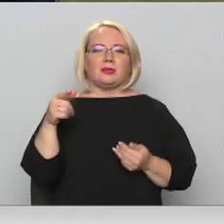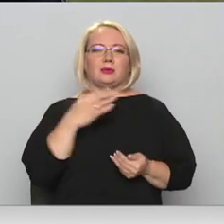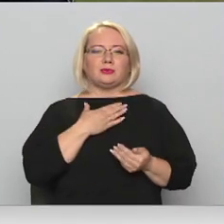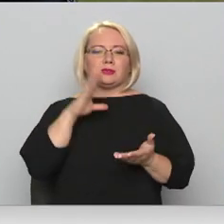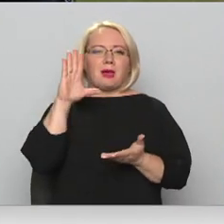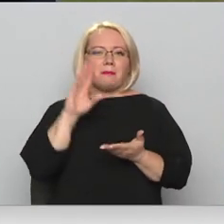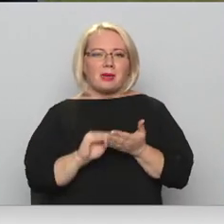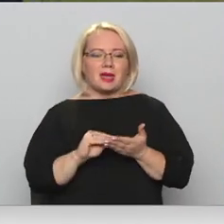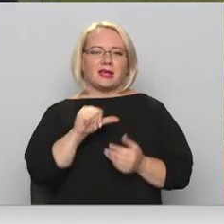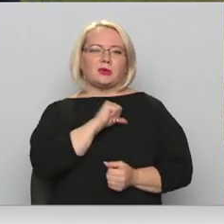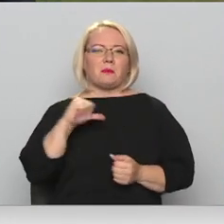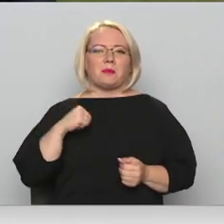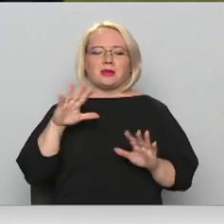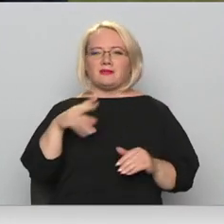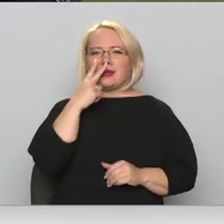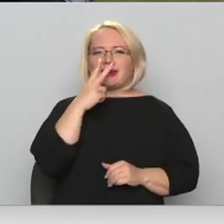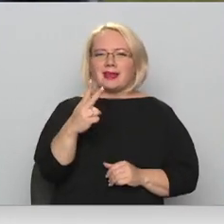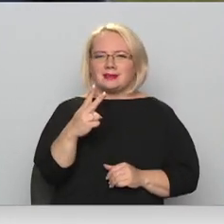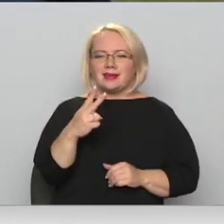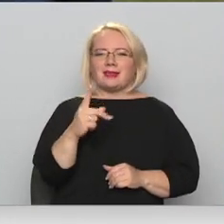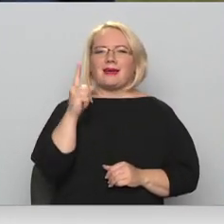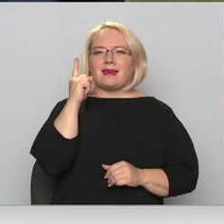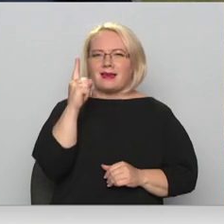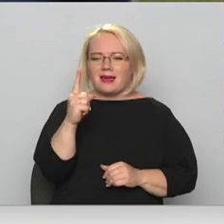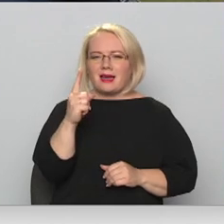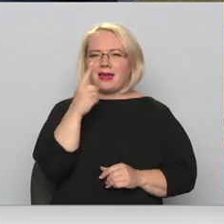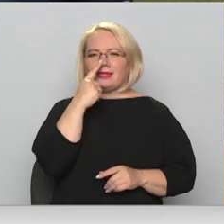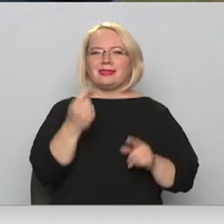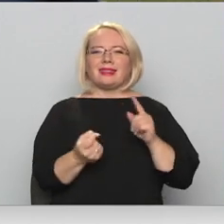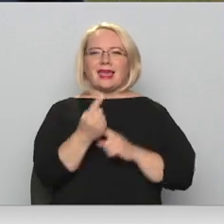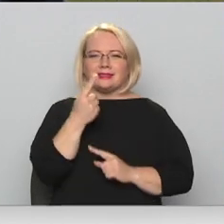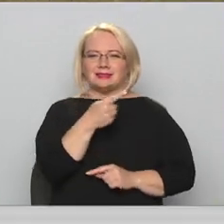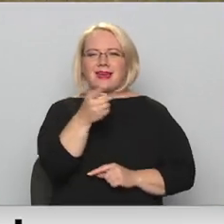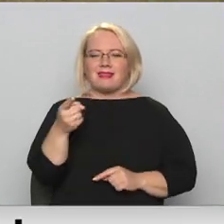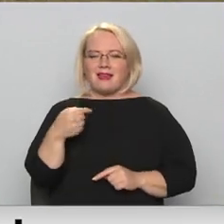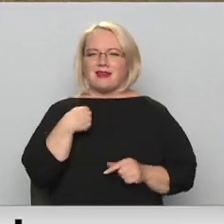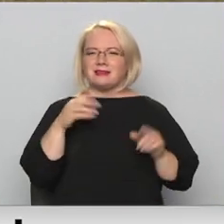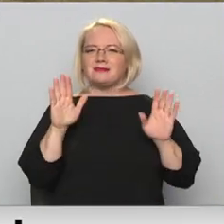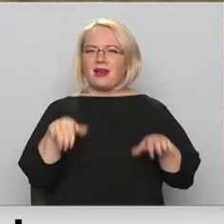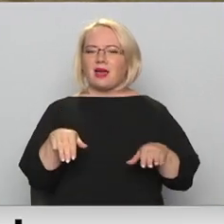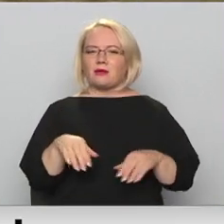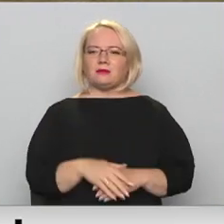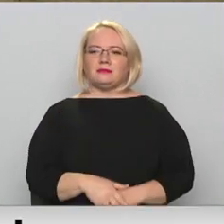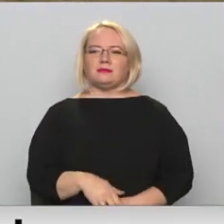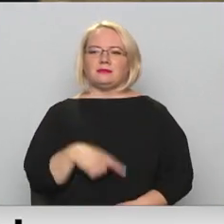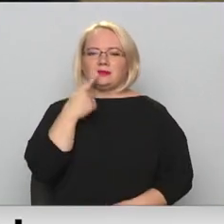vēl pats jau pats var redzēt, ka viņš jau, aha, nekas nesanāca jums, redziet, es varu. Vieta.